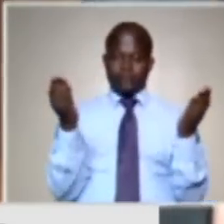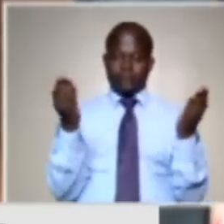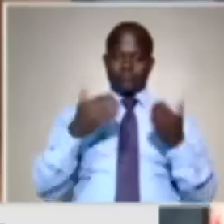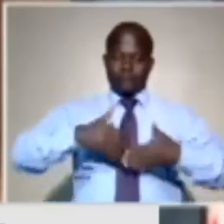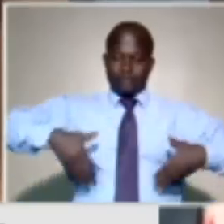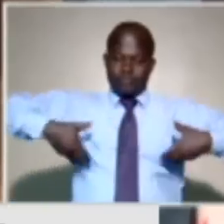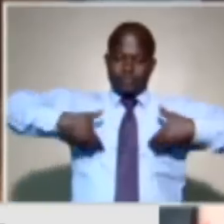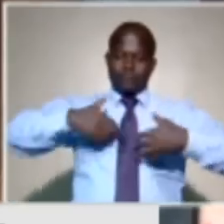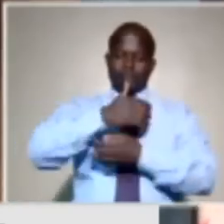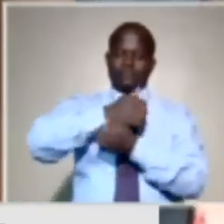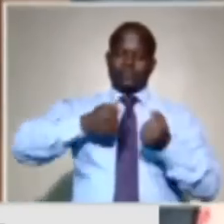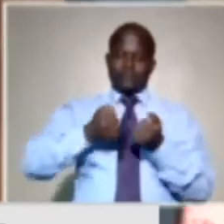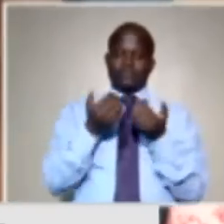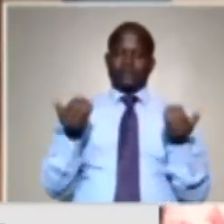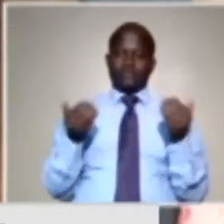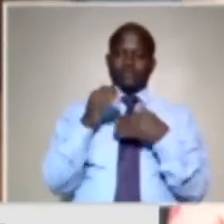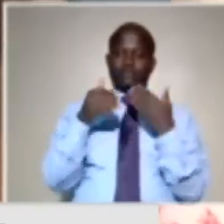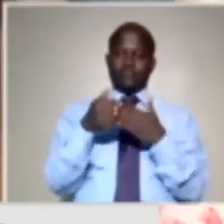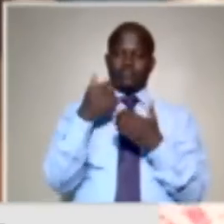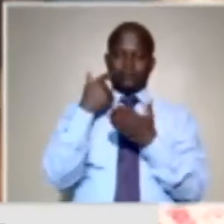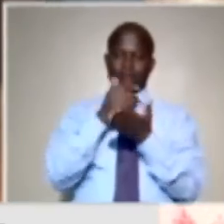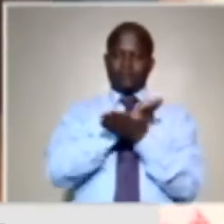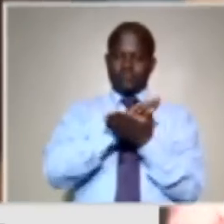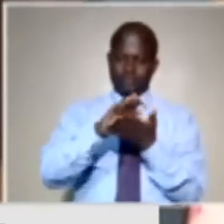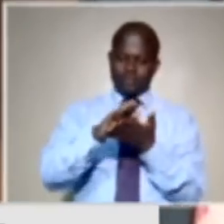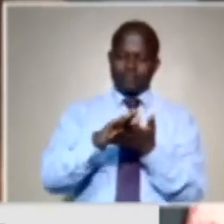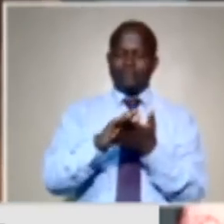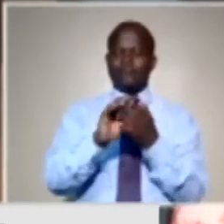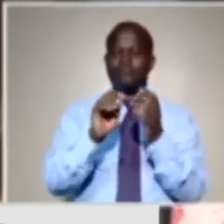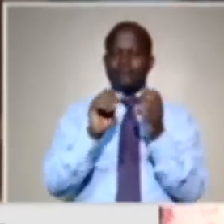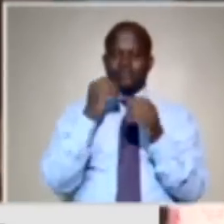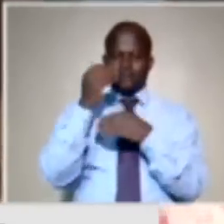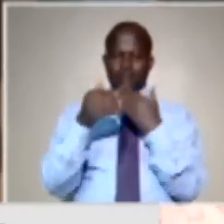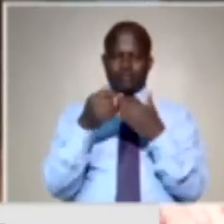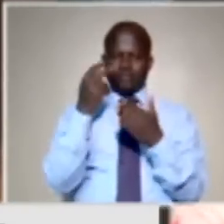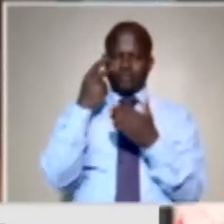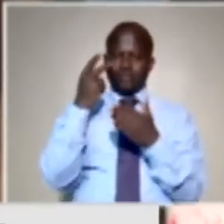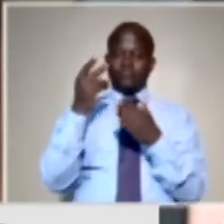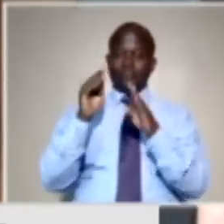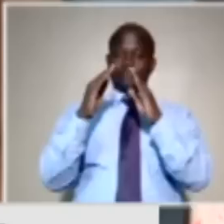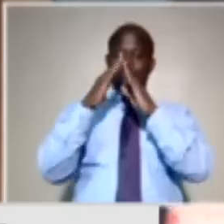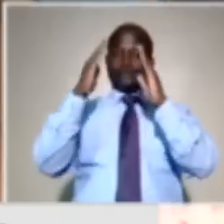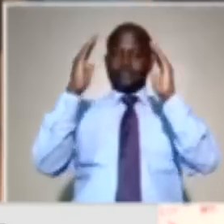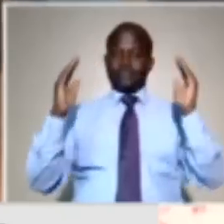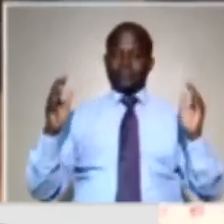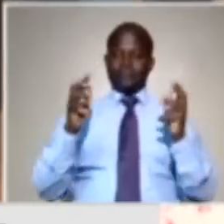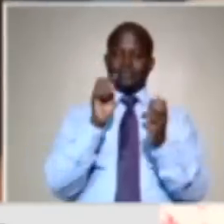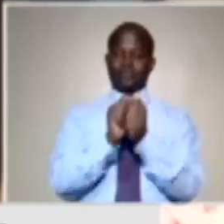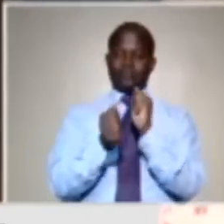mwana arangije turihana maze kwihana nawe arihana ngiye kumva numva ikinyuma ikibambazi